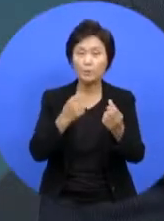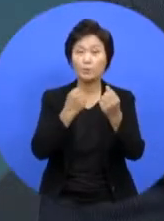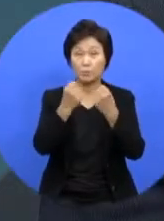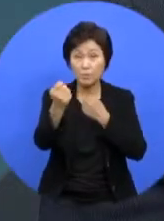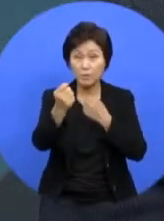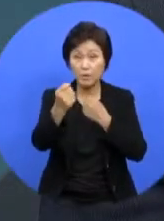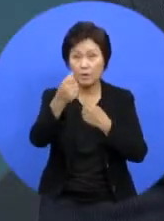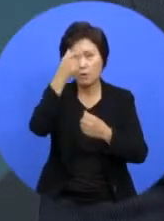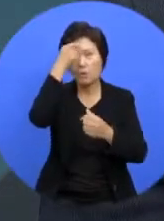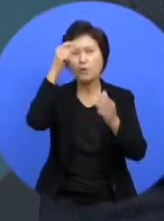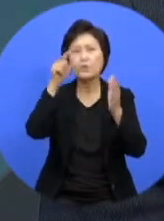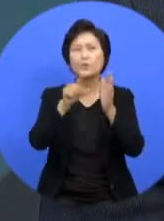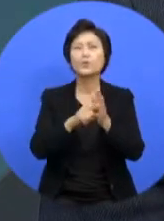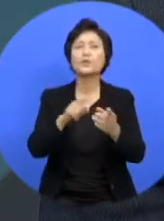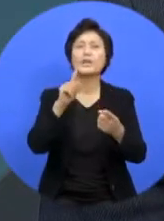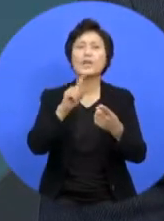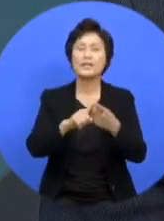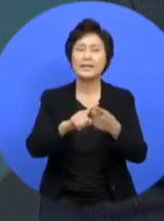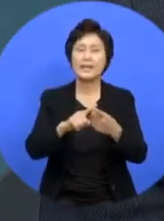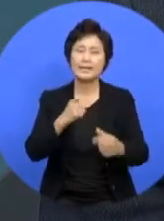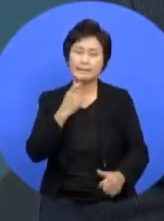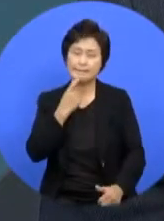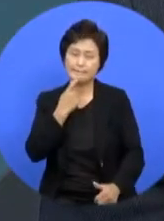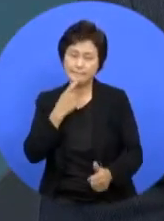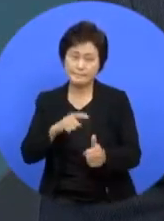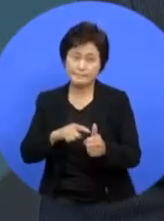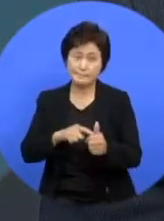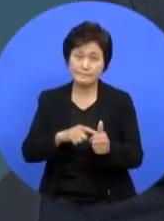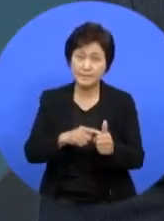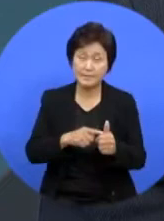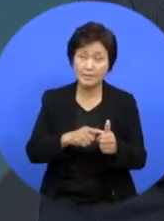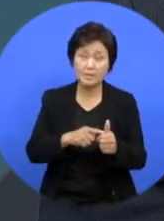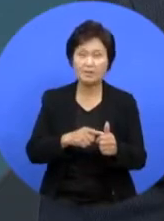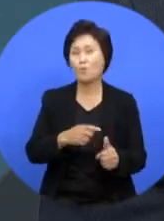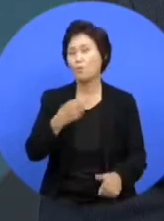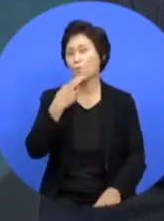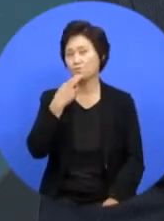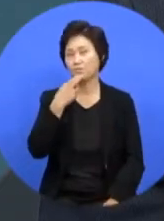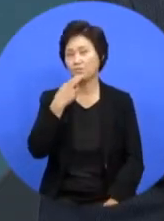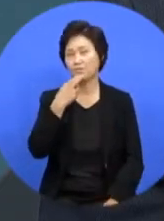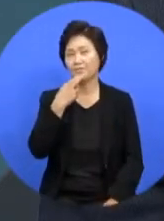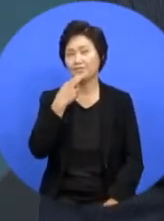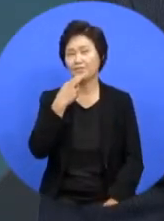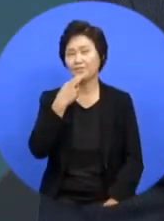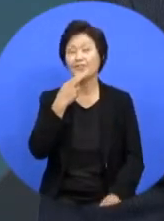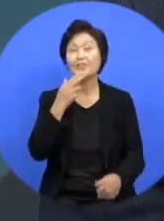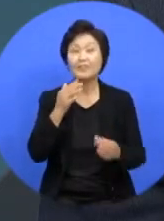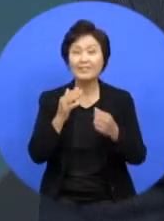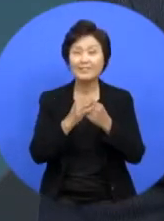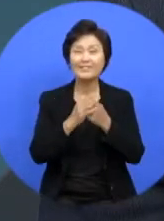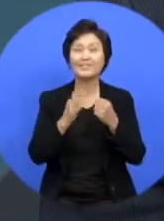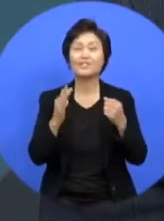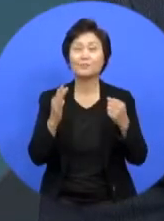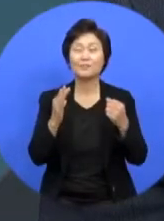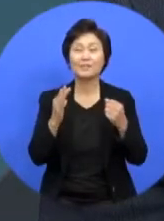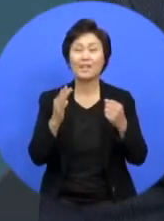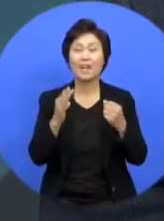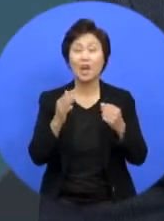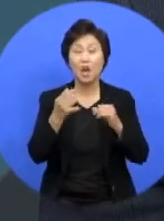기독교에 대한 강요나 네. 압박이라는 게 별로 없어요. 그래서